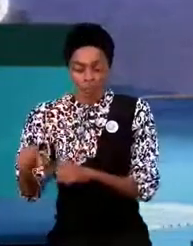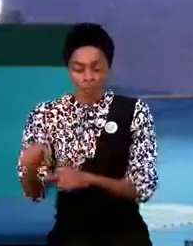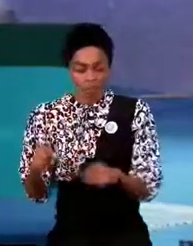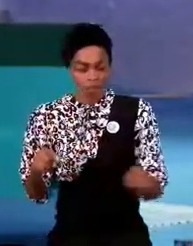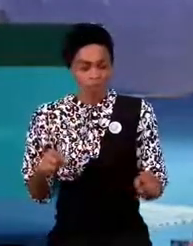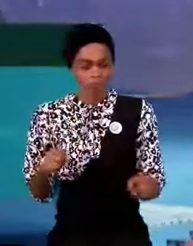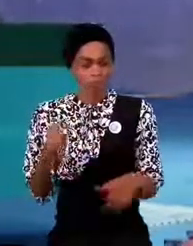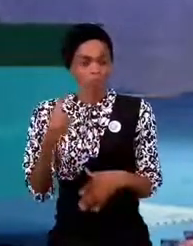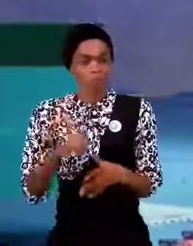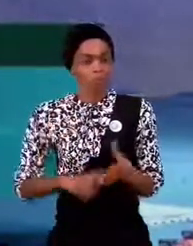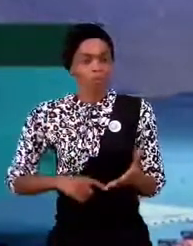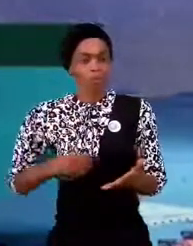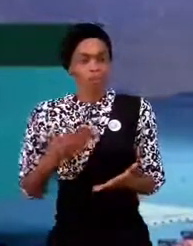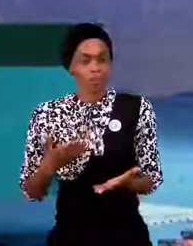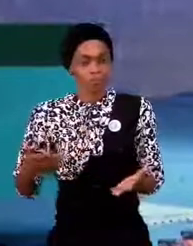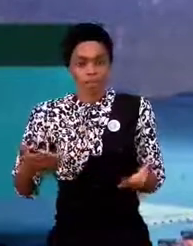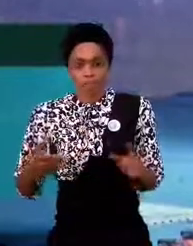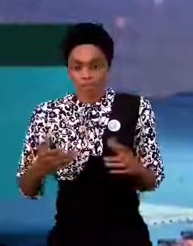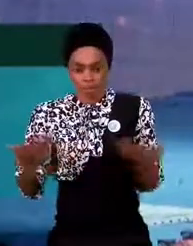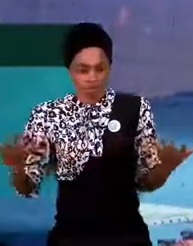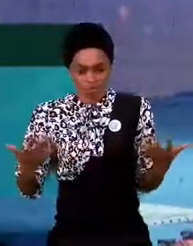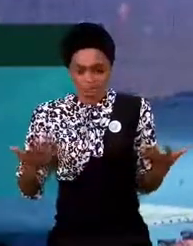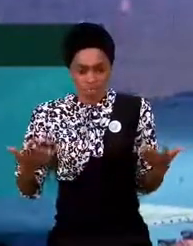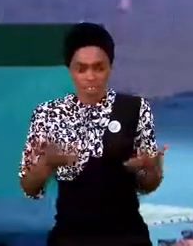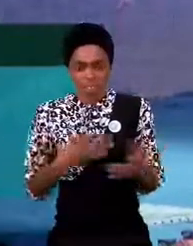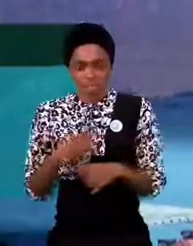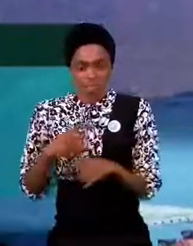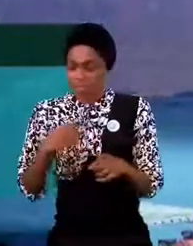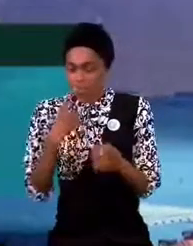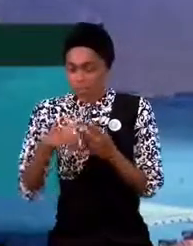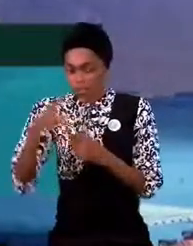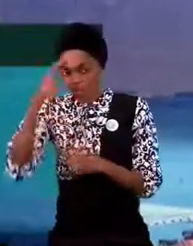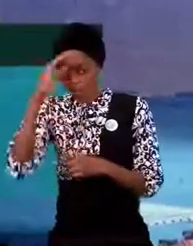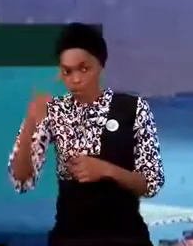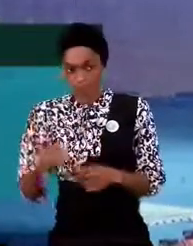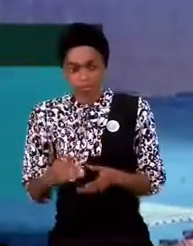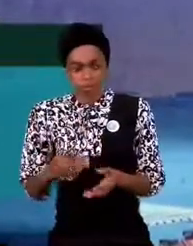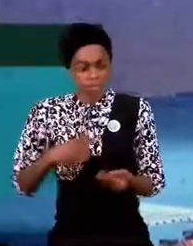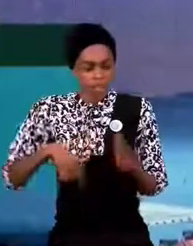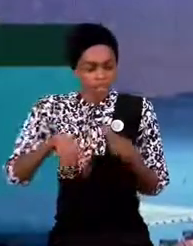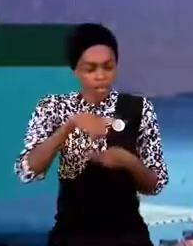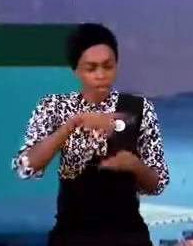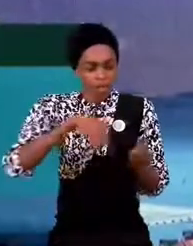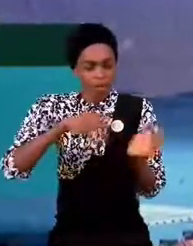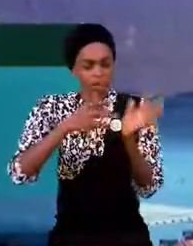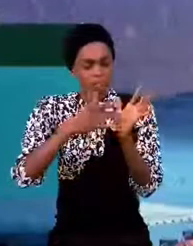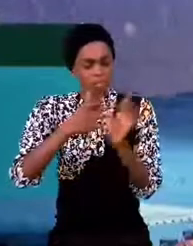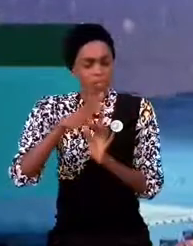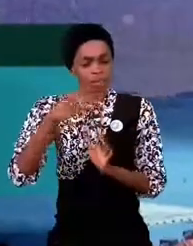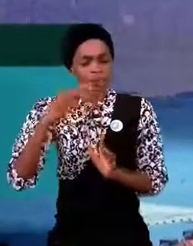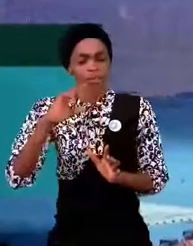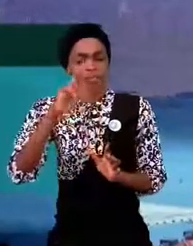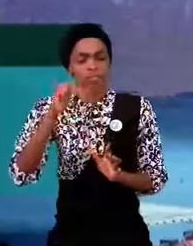Et il lui répondit, ce qui est arrivé au sujet de Jésus de Nazareth, qui était un prophète puissant en